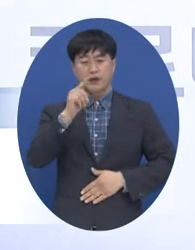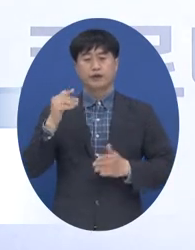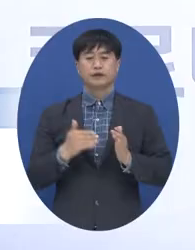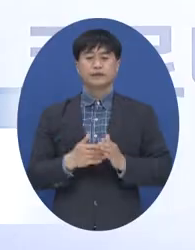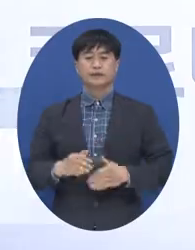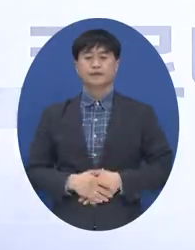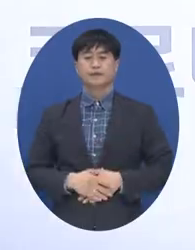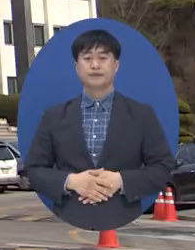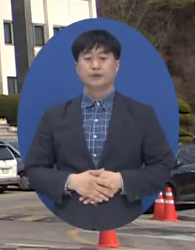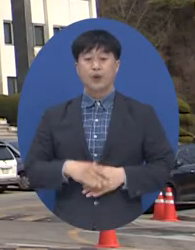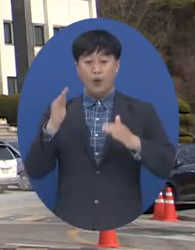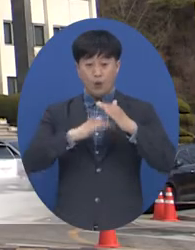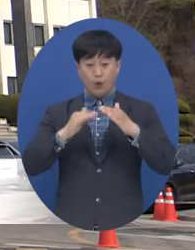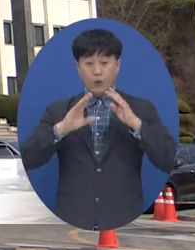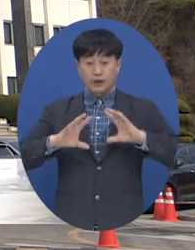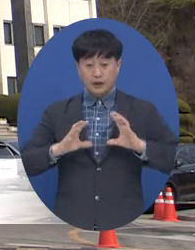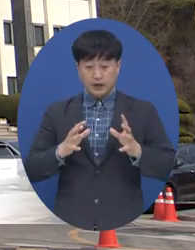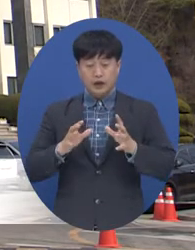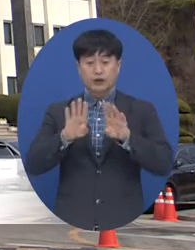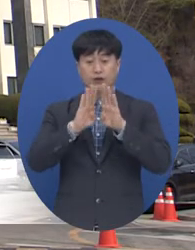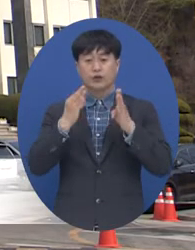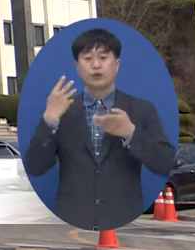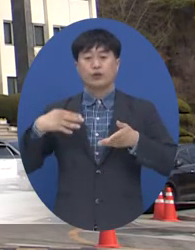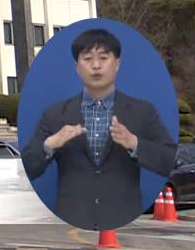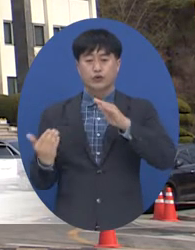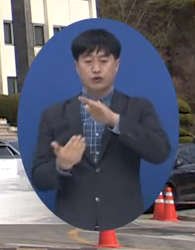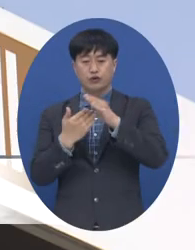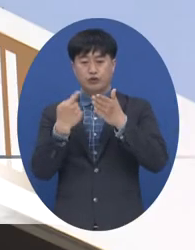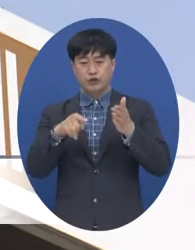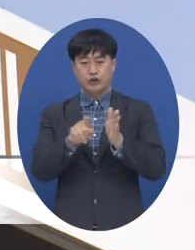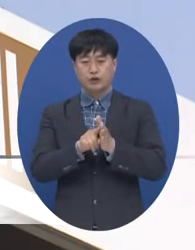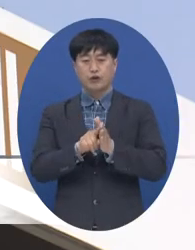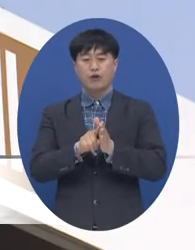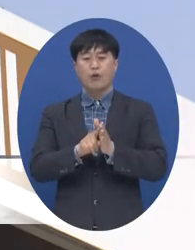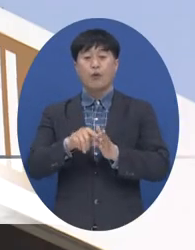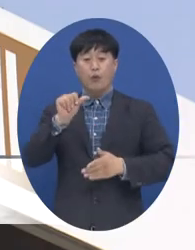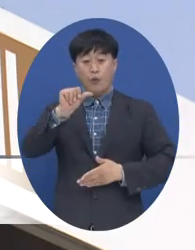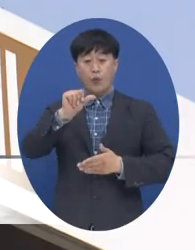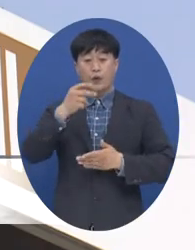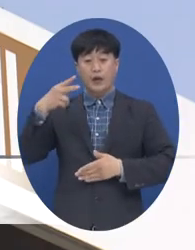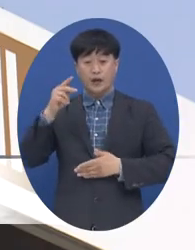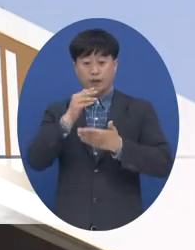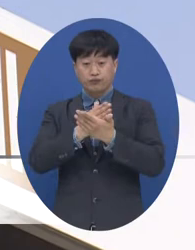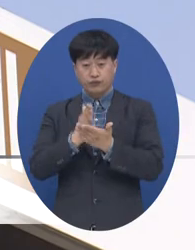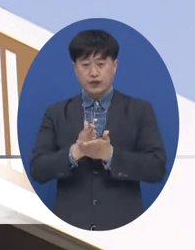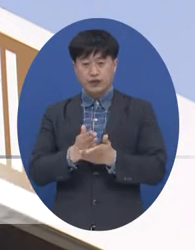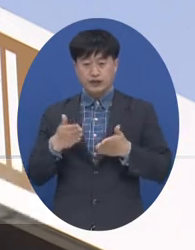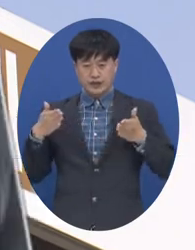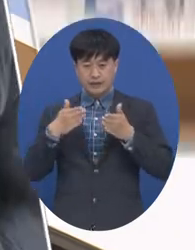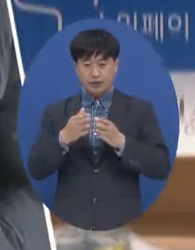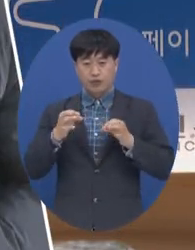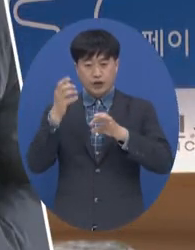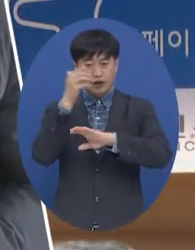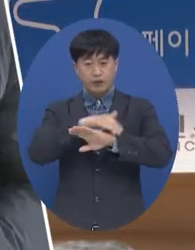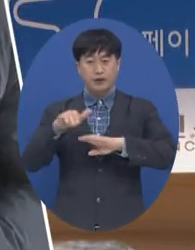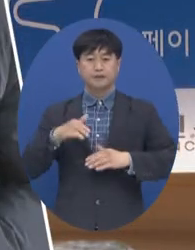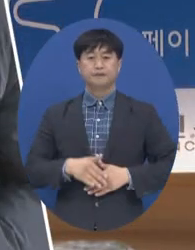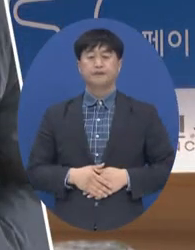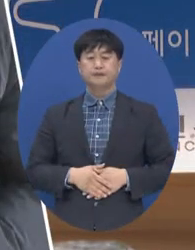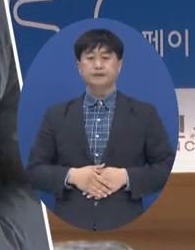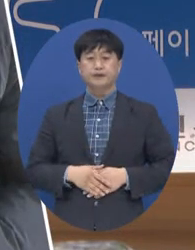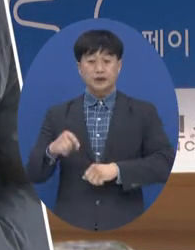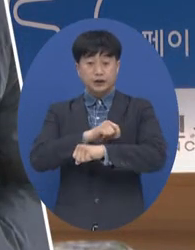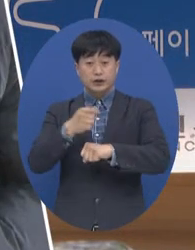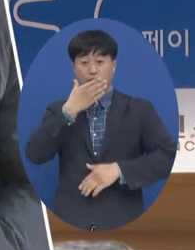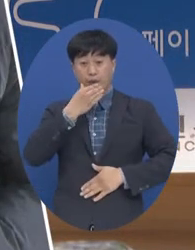규모라는 말씀을 드립니다. 공정한 세상을 열어가는 경기도를 구현하기 위해 5대 분야에 중점 투자하겠다는